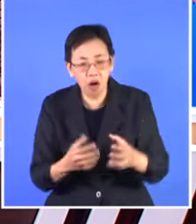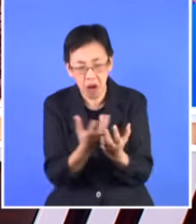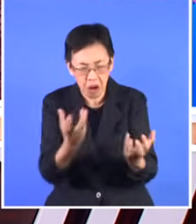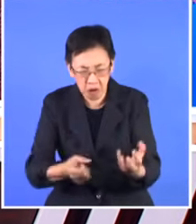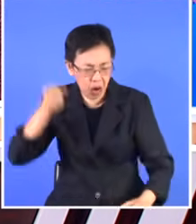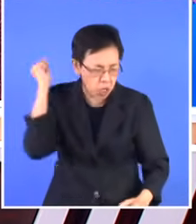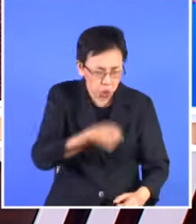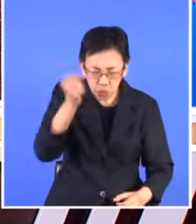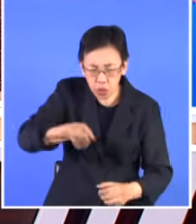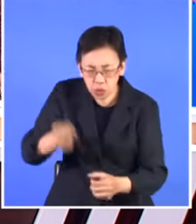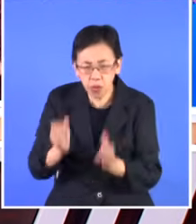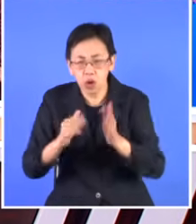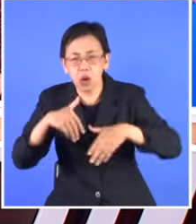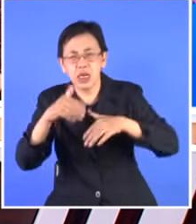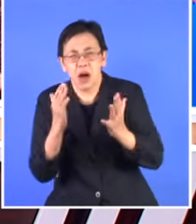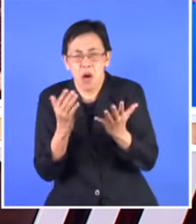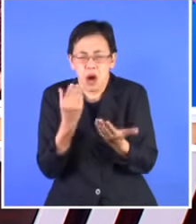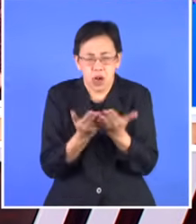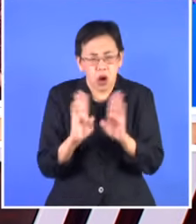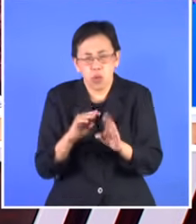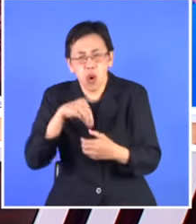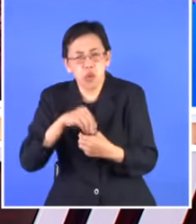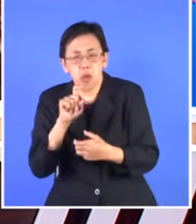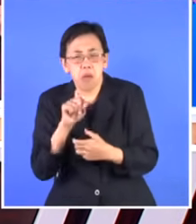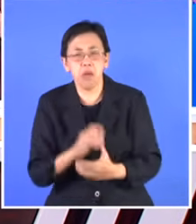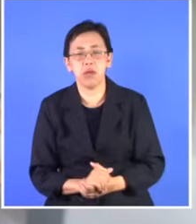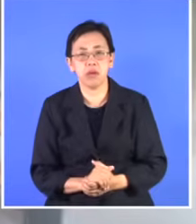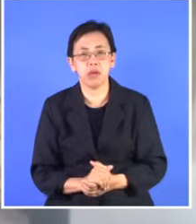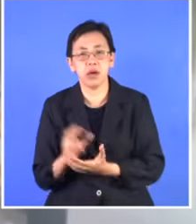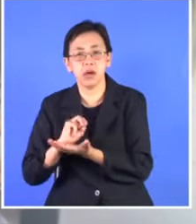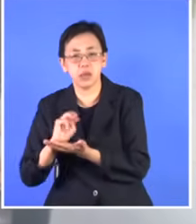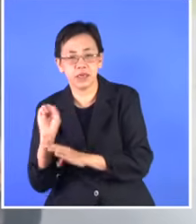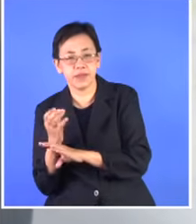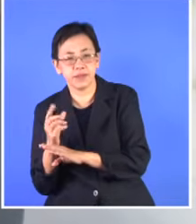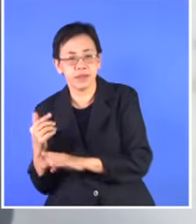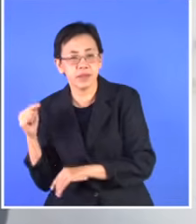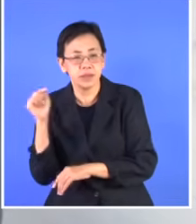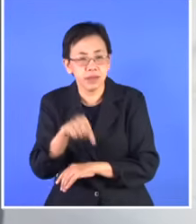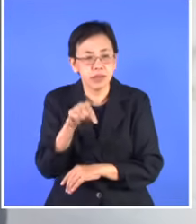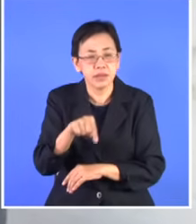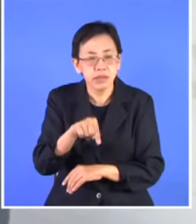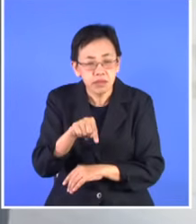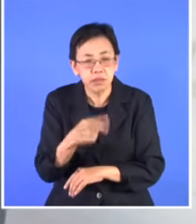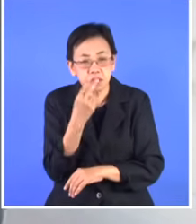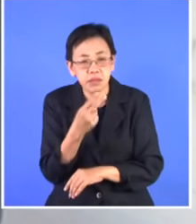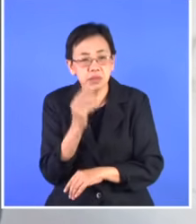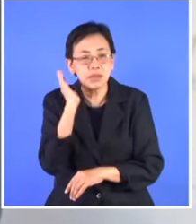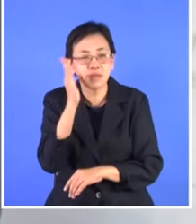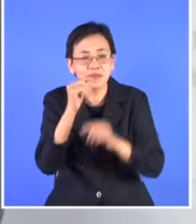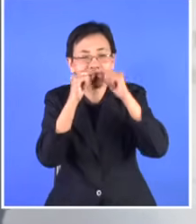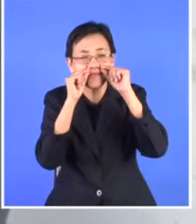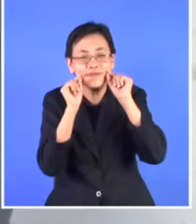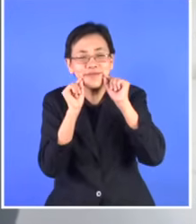ในบ้านคนในบ้านก็อยู่ไม่ได้ด้วยนะคะทางกู้ภัยเนี่ยหลังจากได้รับแจ้งเขาไปยังจุดเกิดเหตุและนี่ยิ้ม